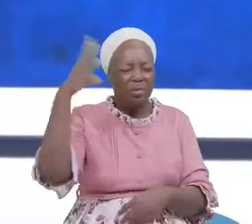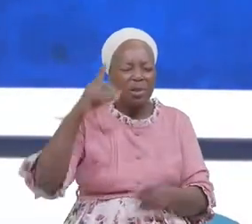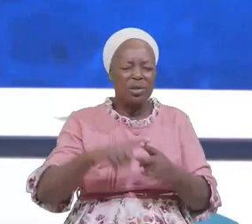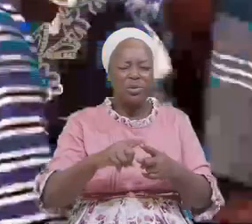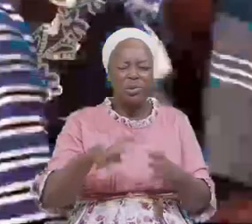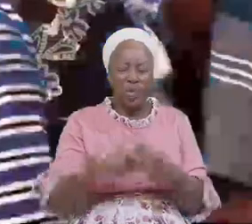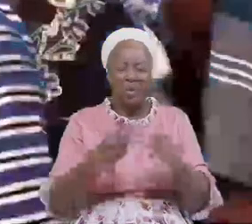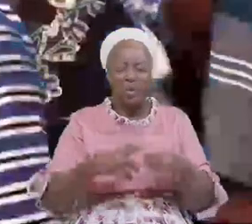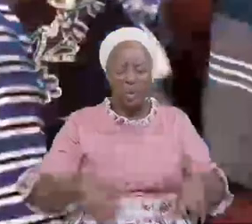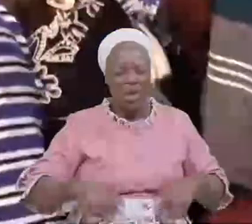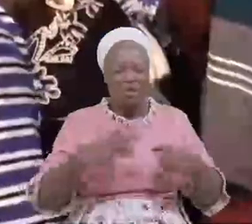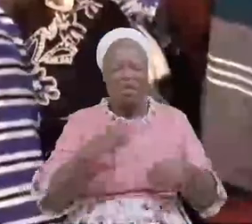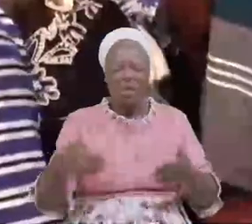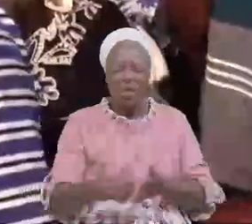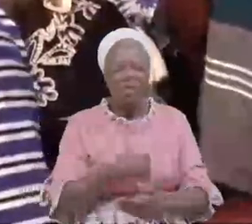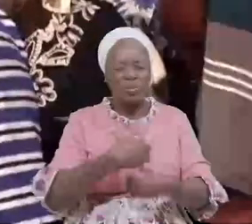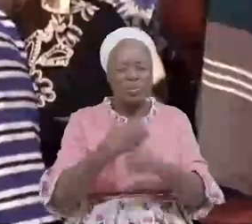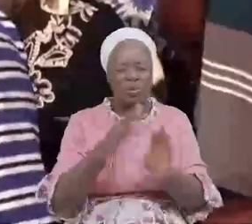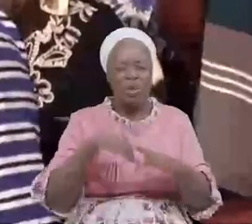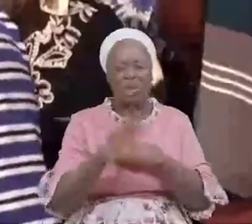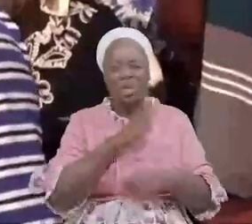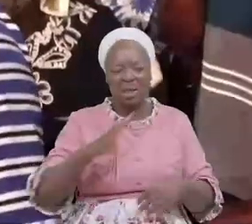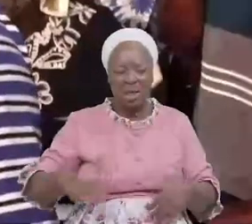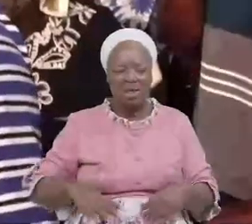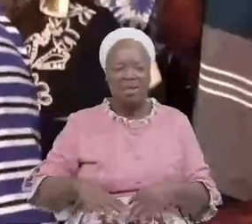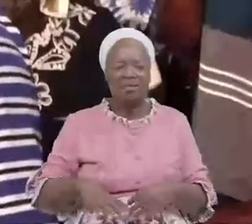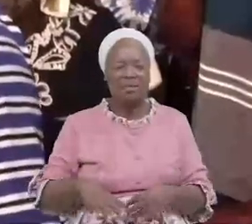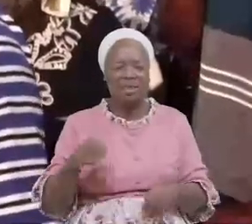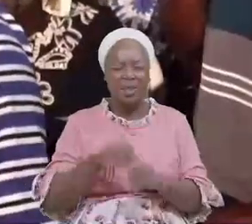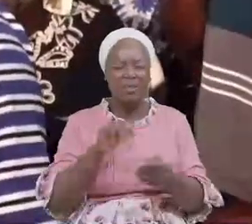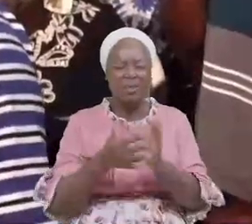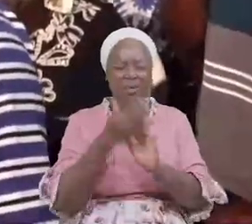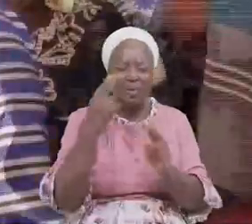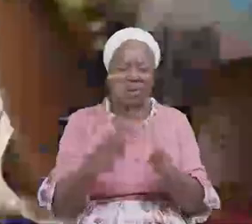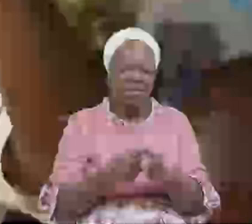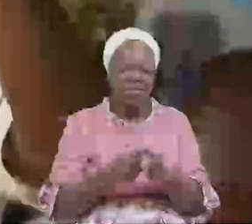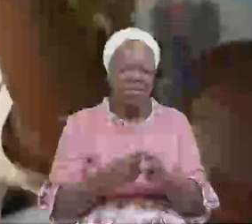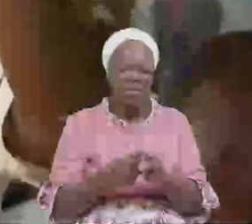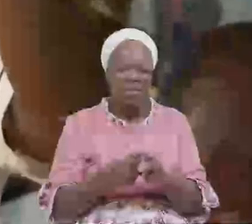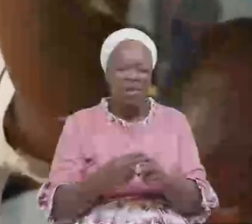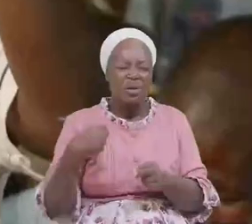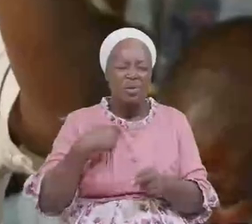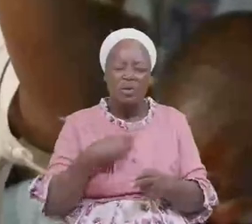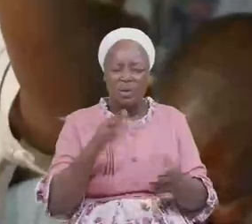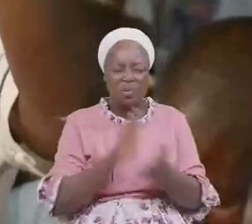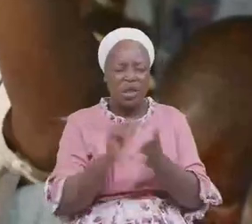Donne la grâce à chacun maintenant de commencer à une nouvelle vie en Christ au nom de Jésus. Nous croyons, Seigneur.